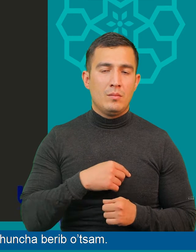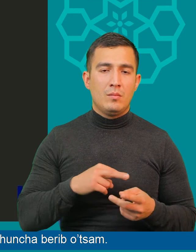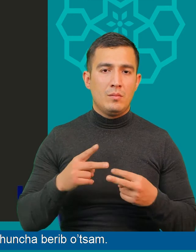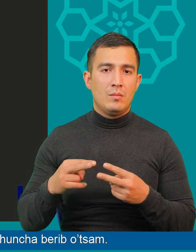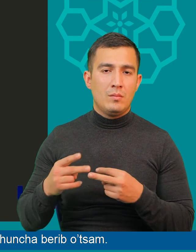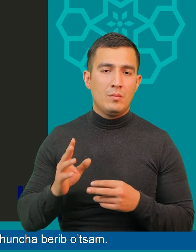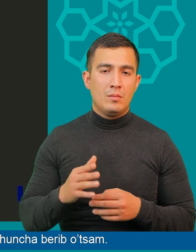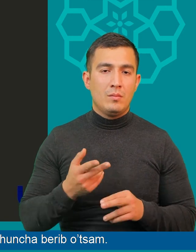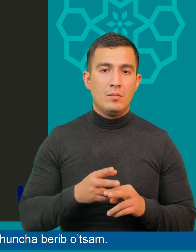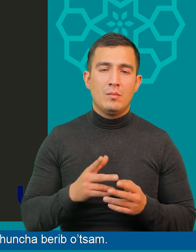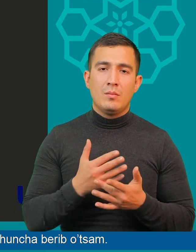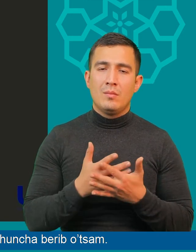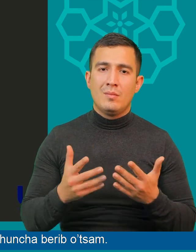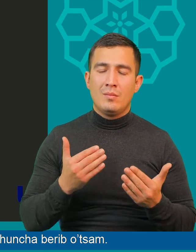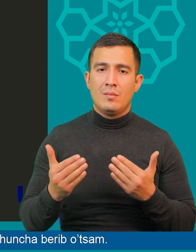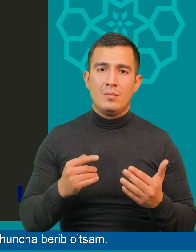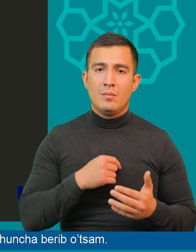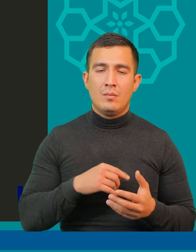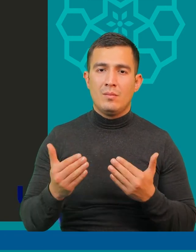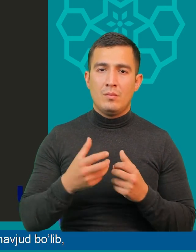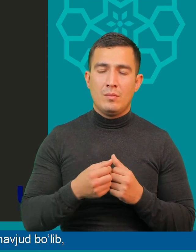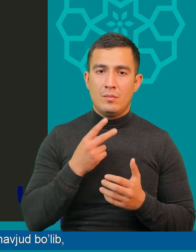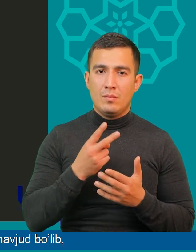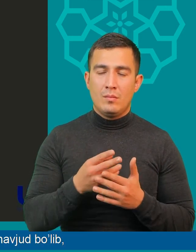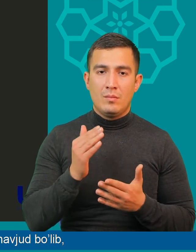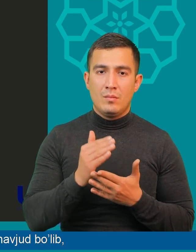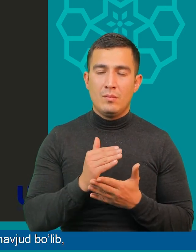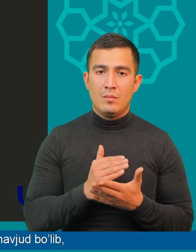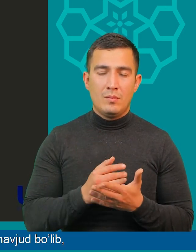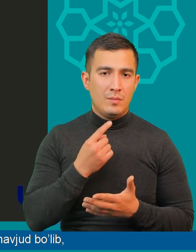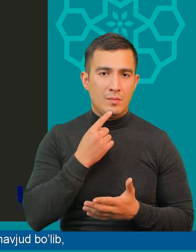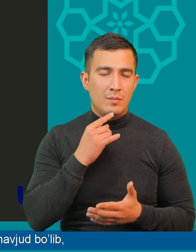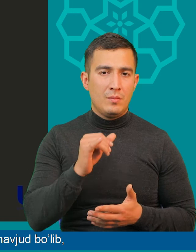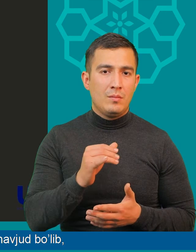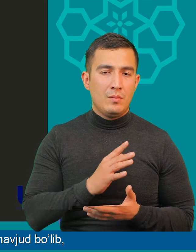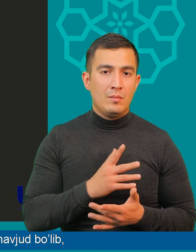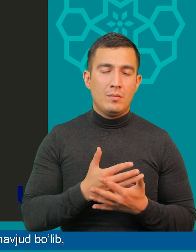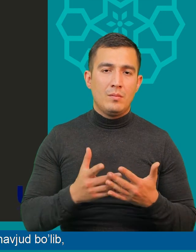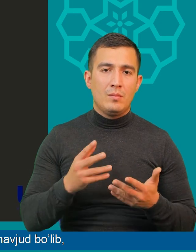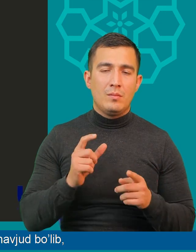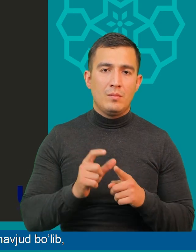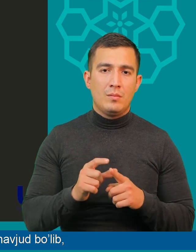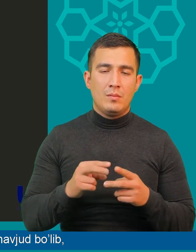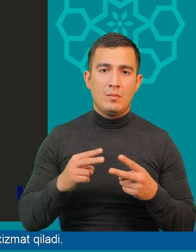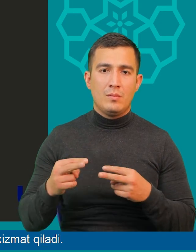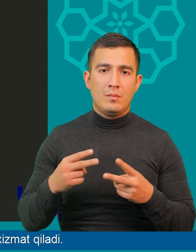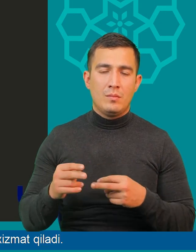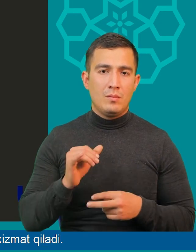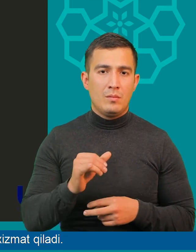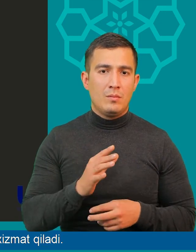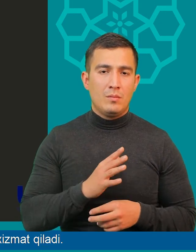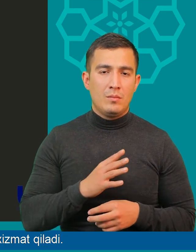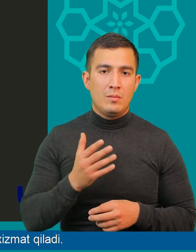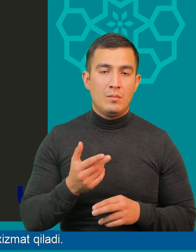oldin mantiqiy amallar haqida tushuncha berib o'tsam. Dasturlash tillarida mantiqiy amallar tushunchasi mavjud bo'lib, bu